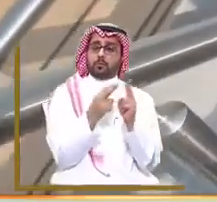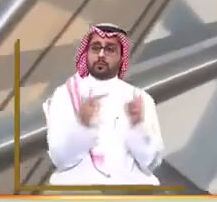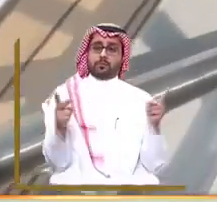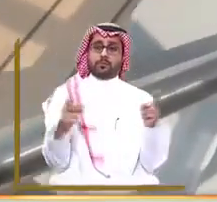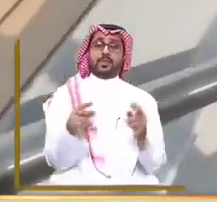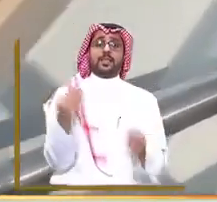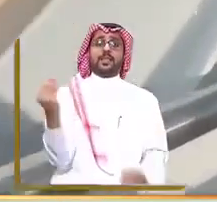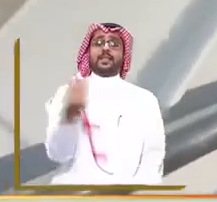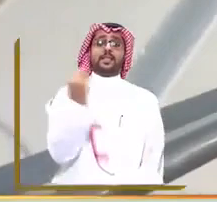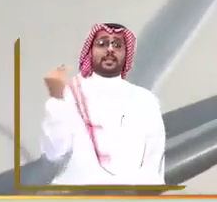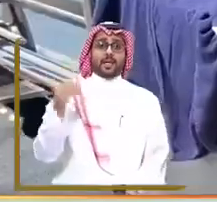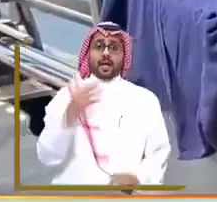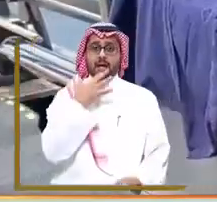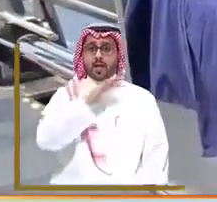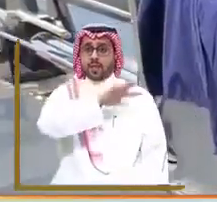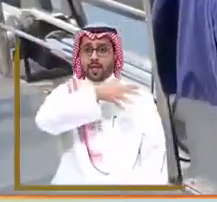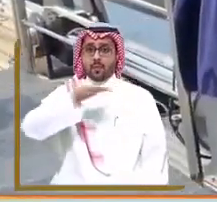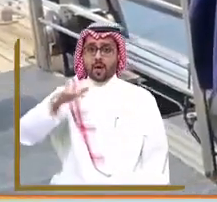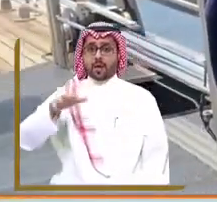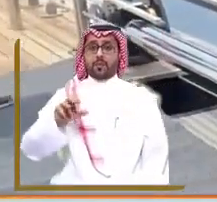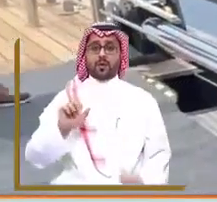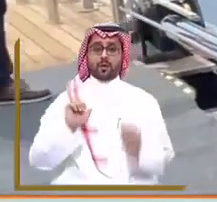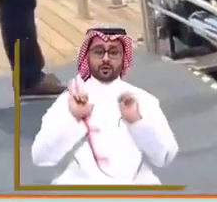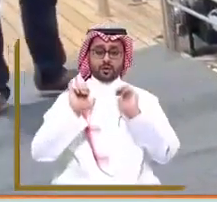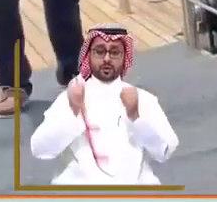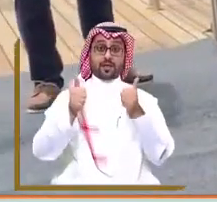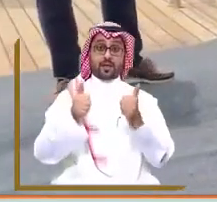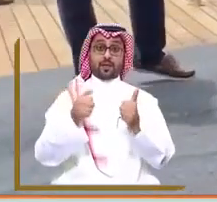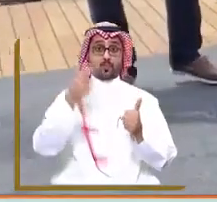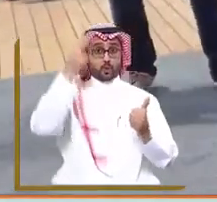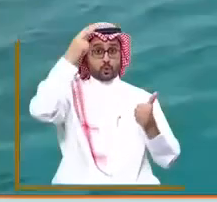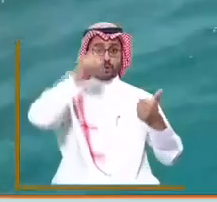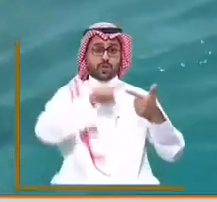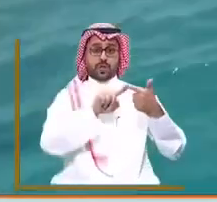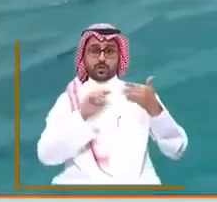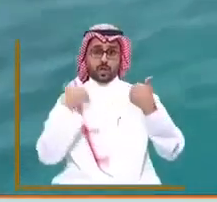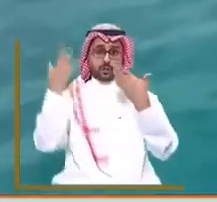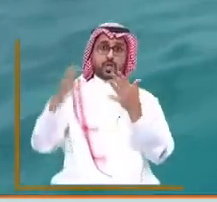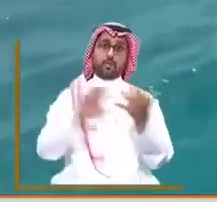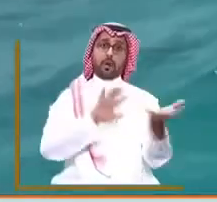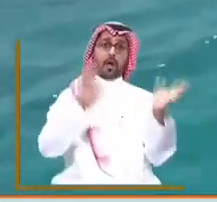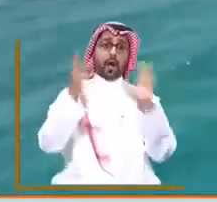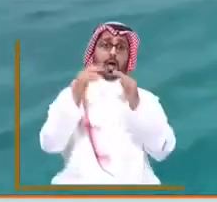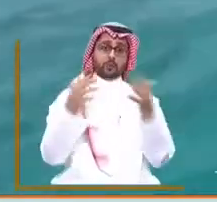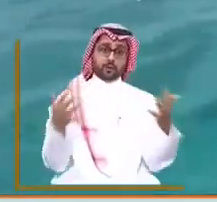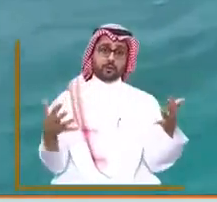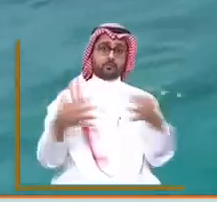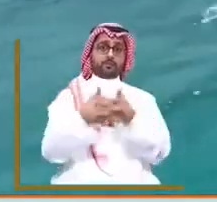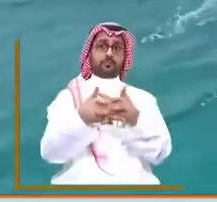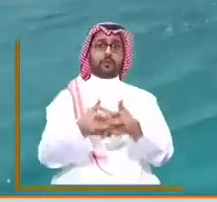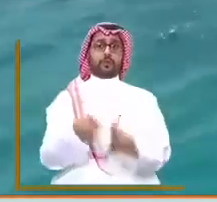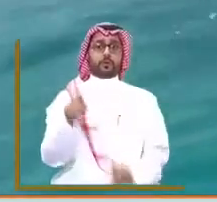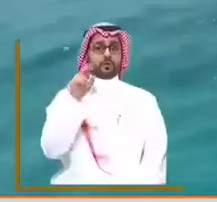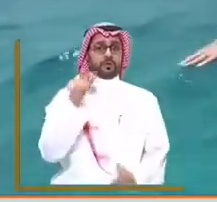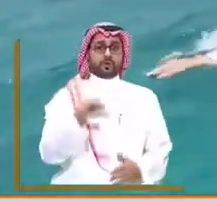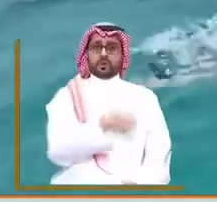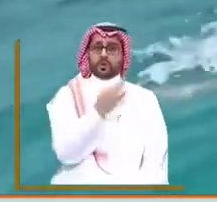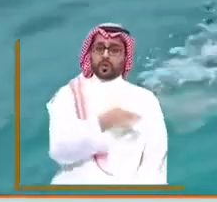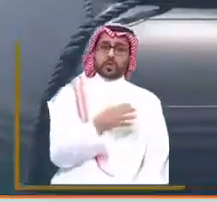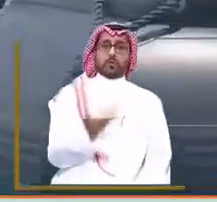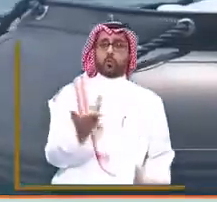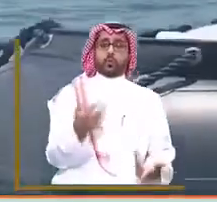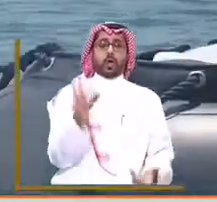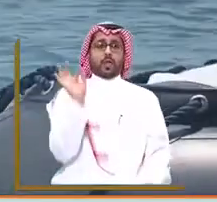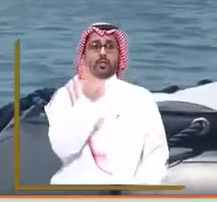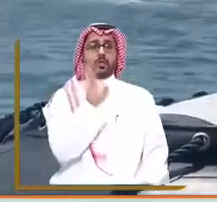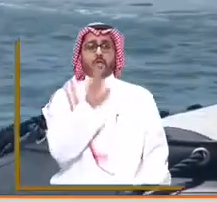تنطلق السياحة البحرية في السعودية إلى العالمية عبر سواحلها وشواطئها وجزرها الخلابة التي